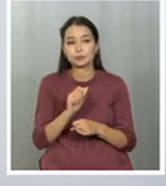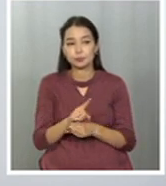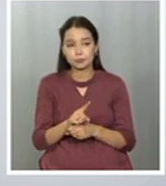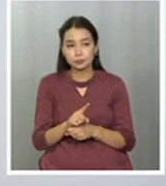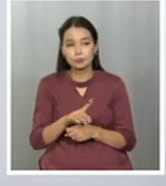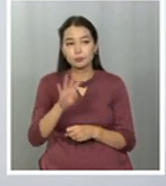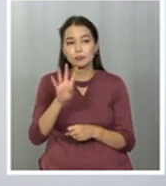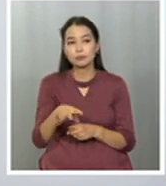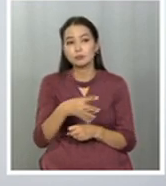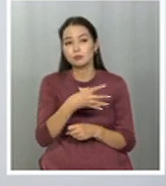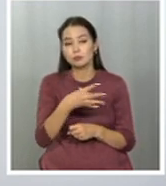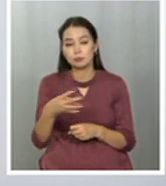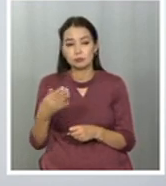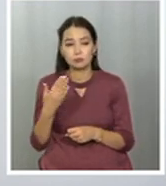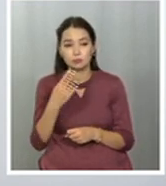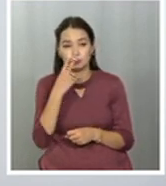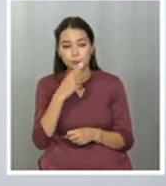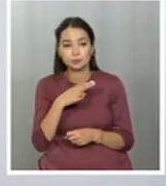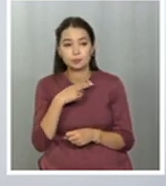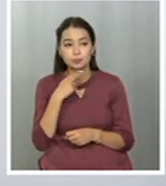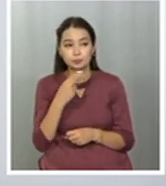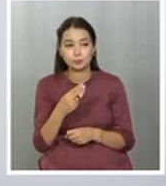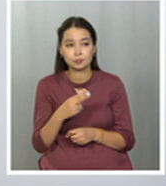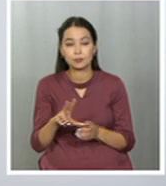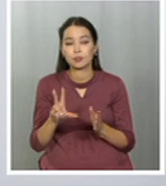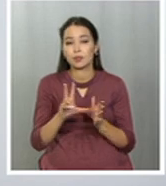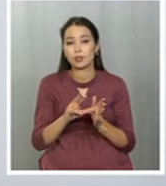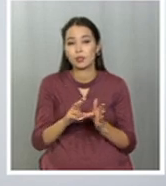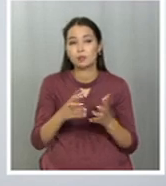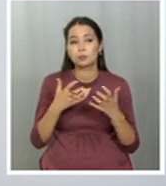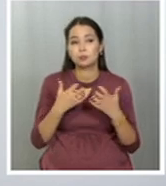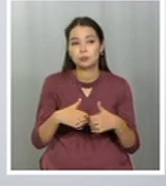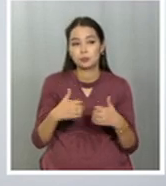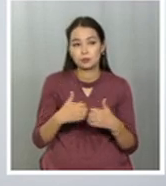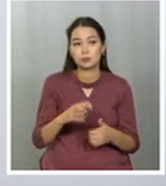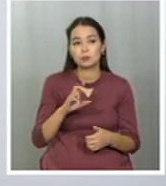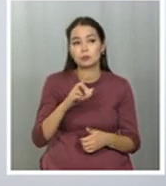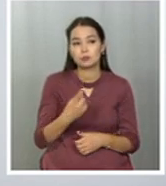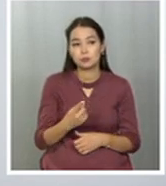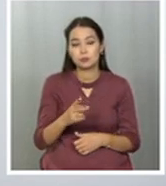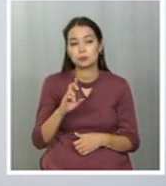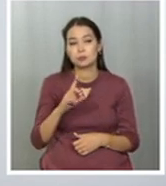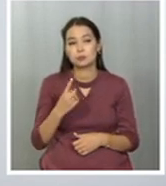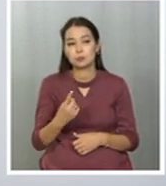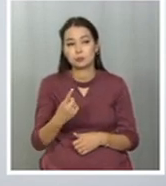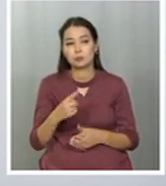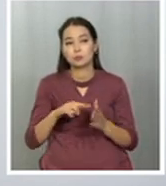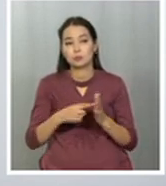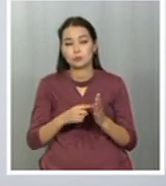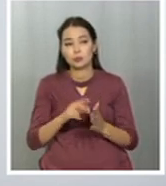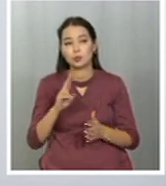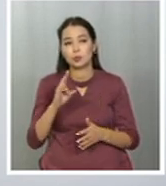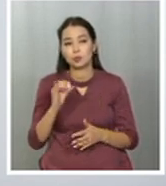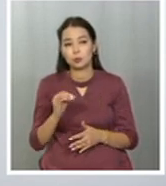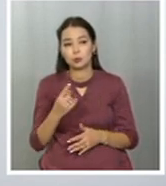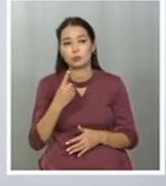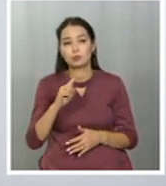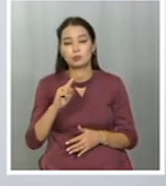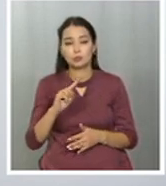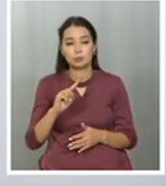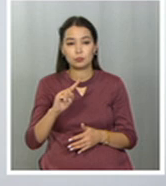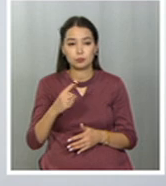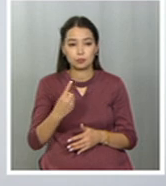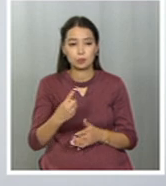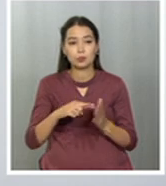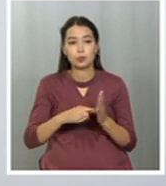кесте құрайық. Геометриялық прогрессия бойынша, яғни B1, B1 көбейтілген Q, B1 көбейтілген Q